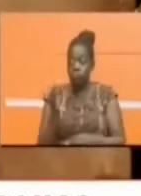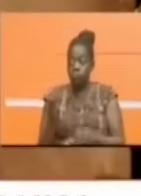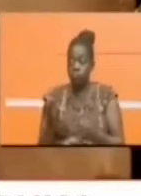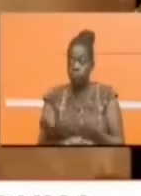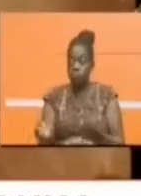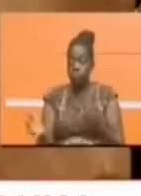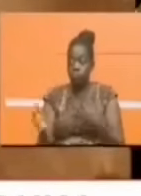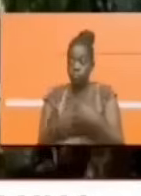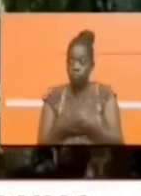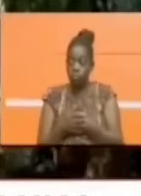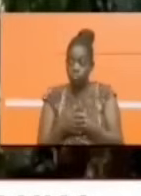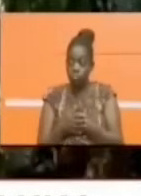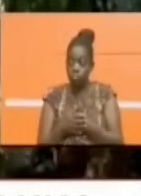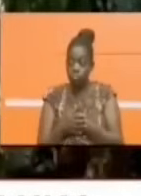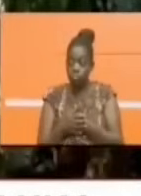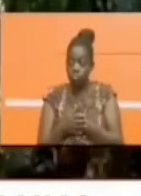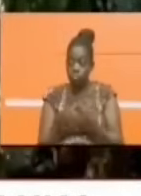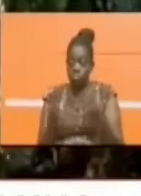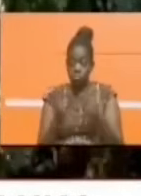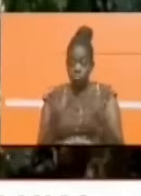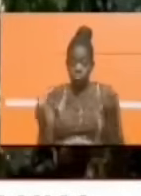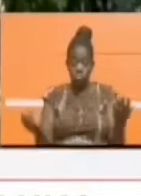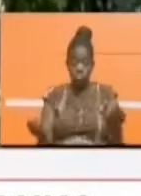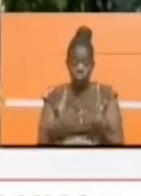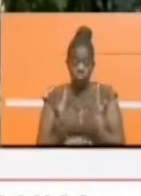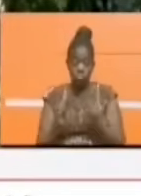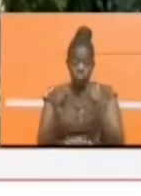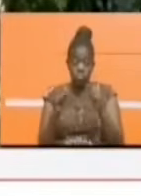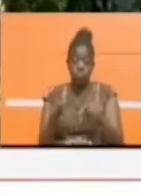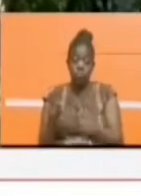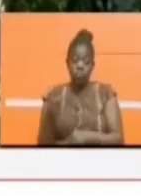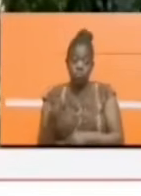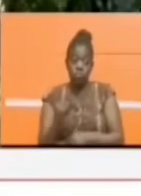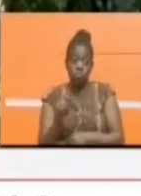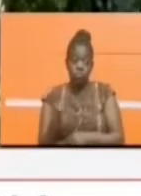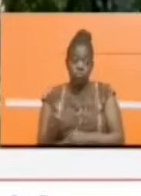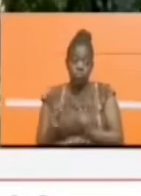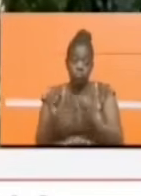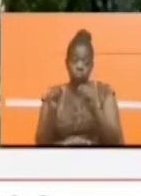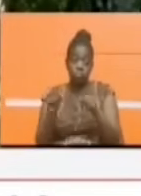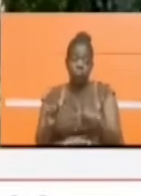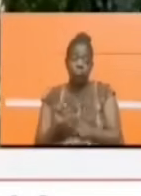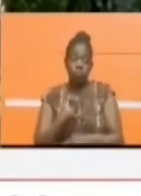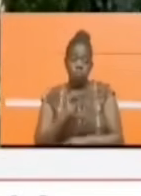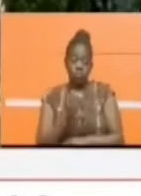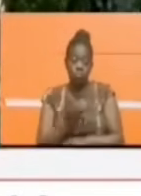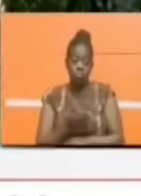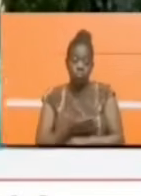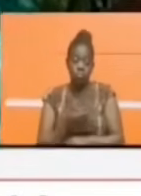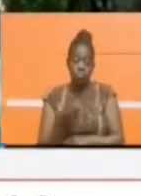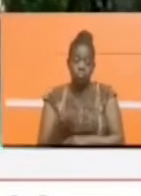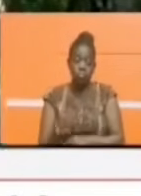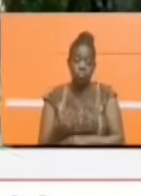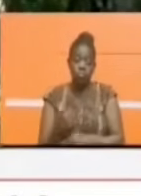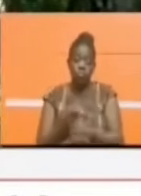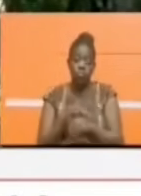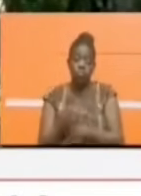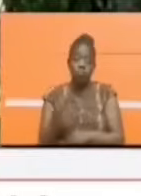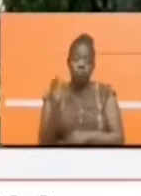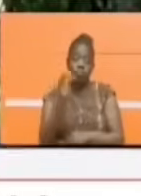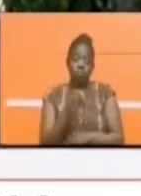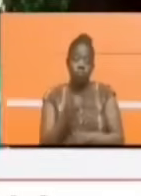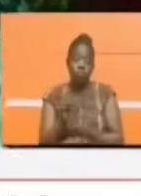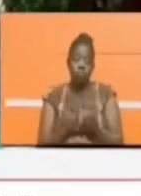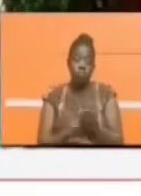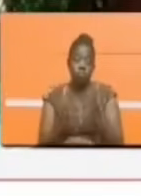kyenavansizawo olujiwati bwangube pu naye yavudde gyavudde n'ajja ku buko n'alumba omwana yasimya ekituli